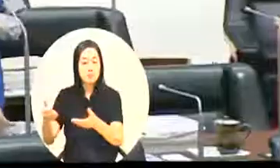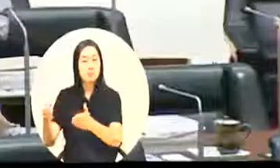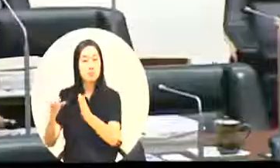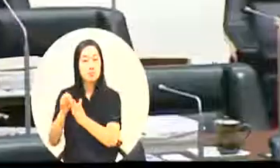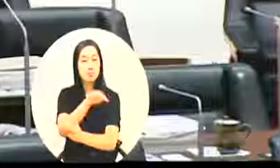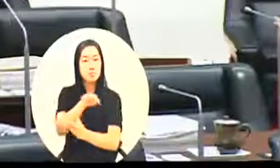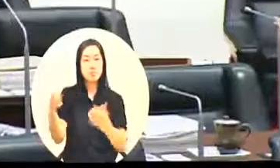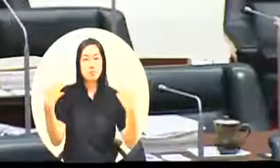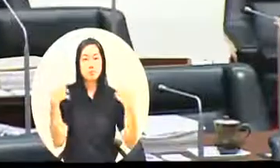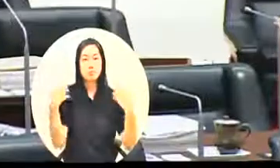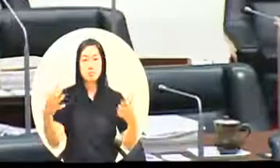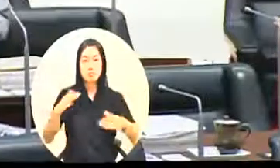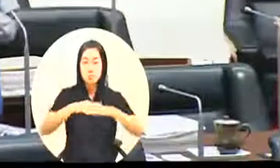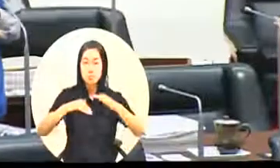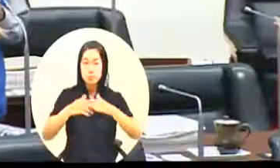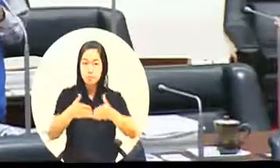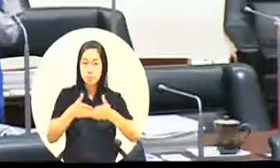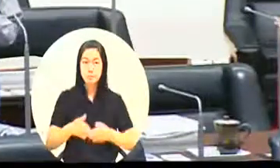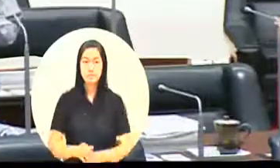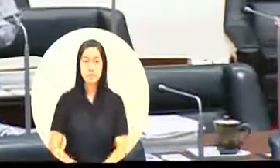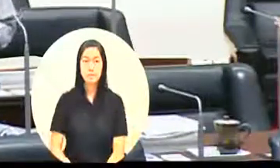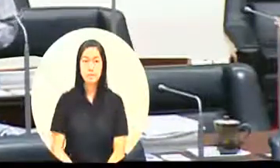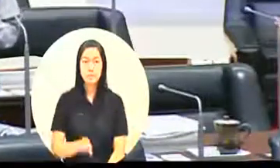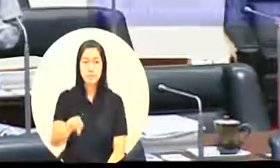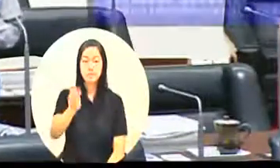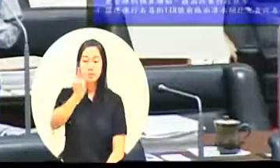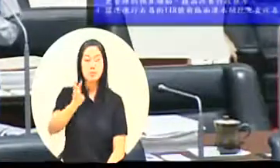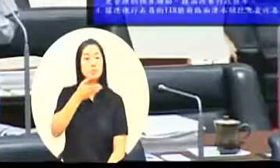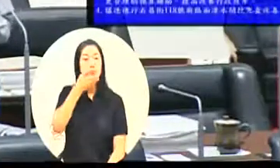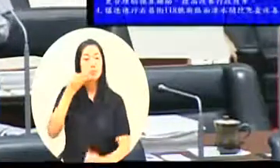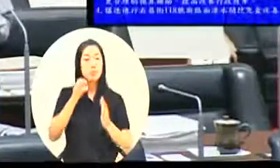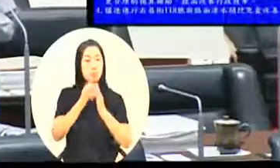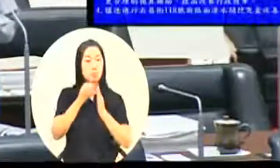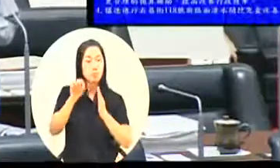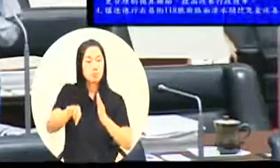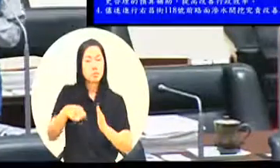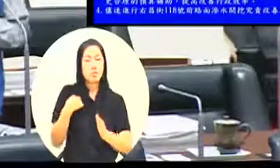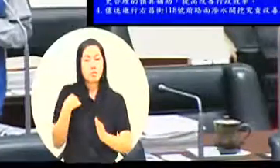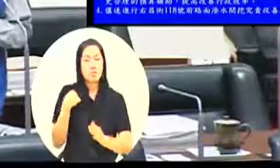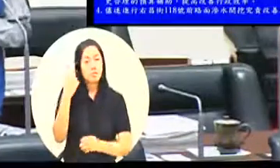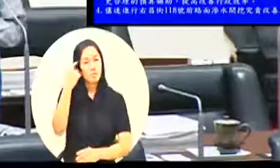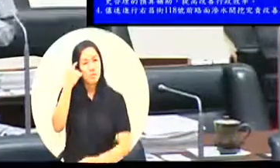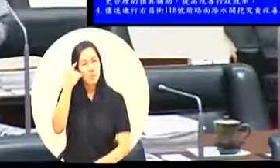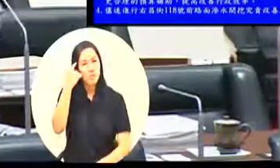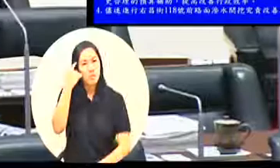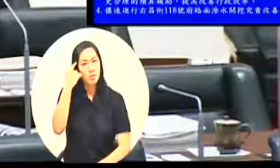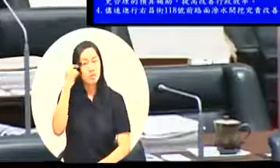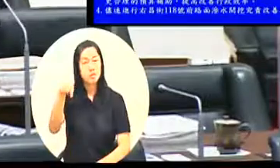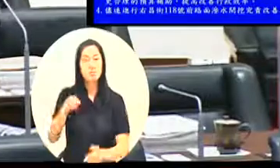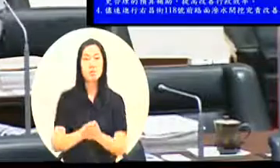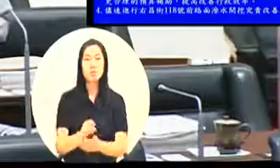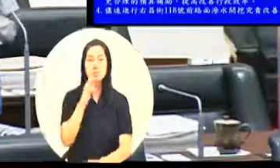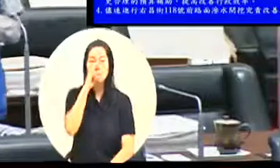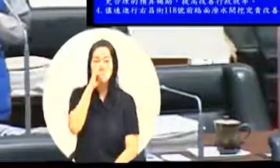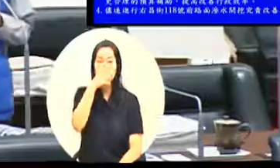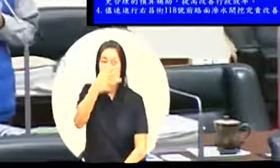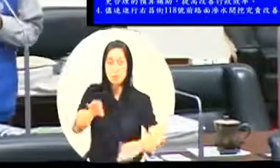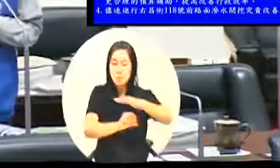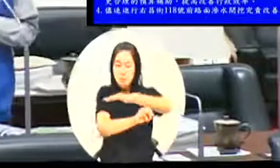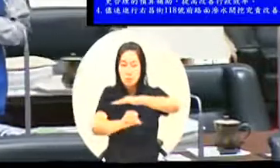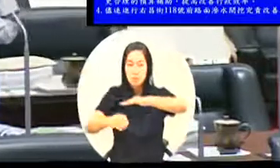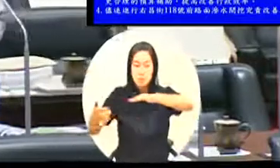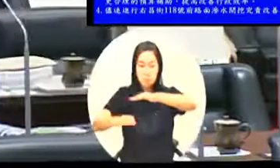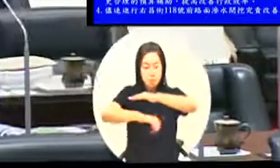题，现在水利局正如火如荼的在进行污水下水道的整